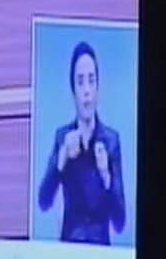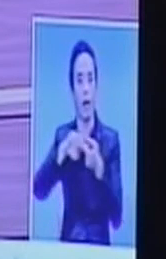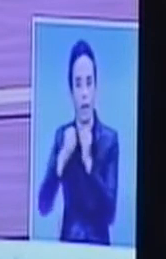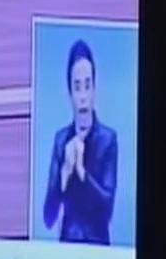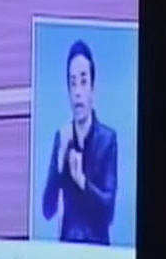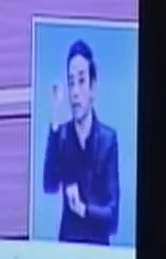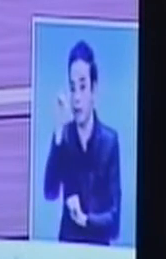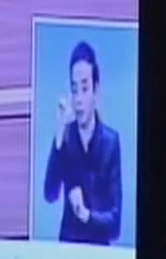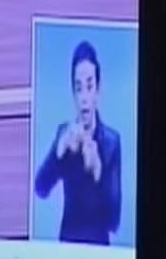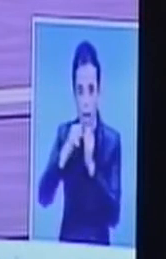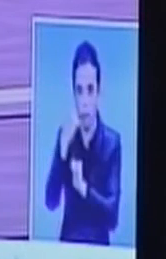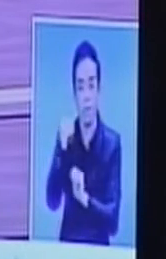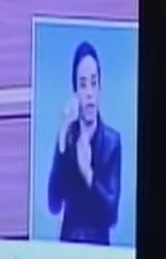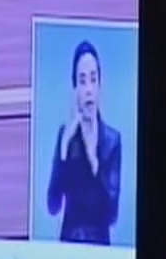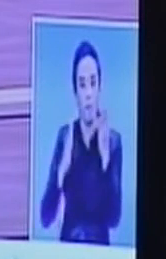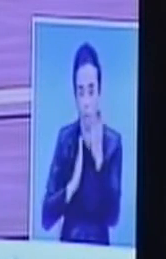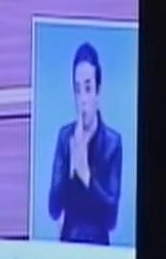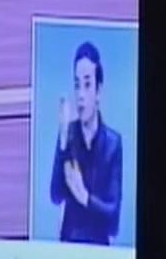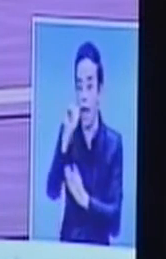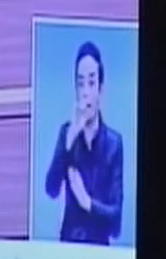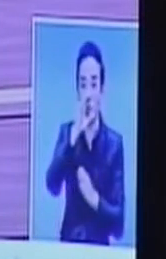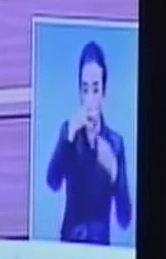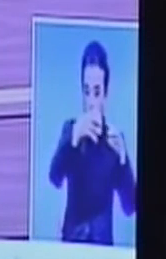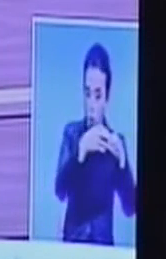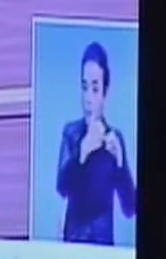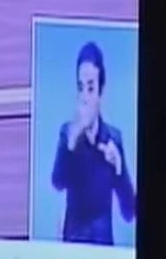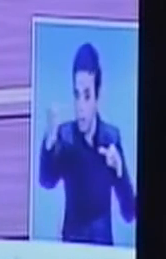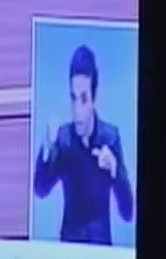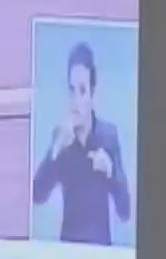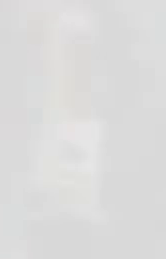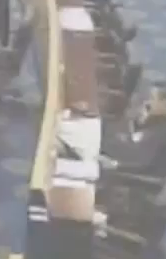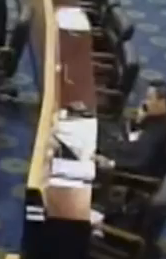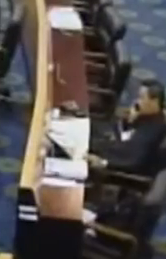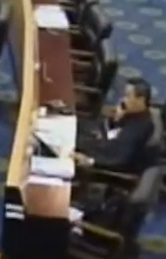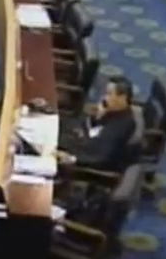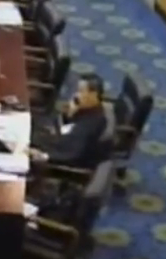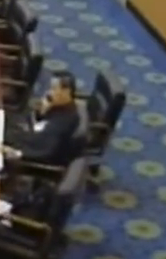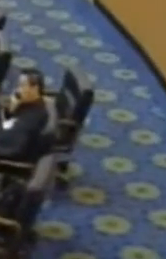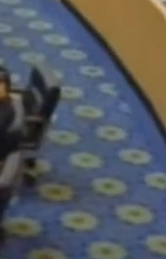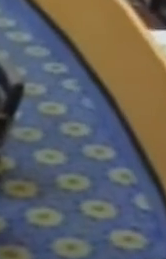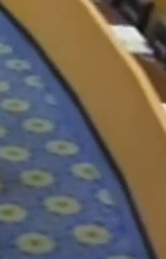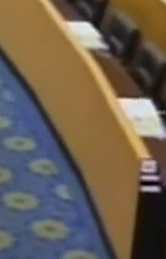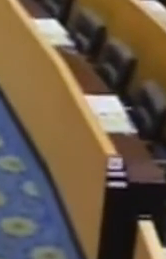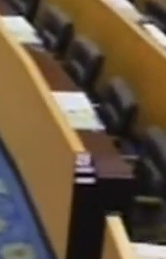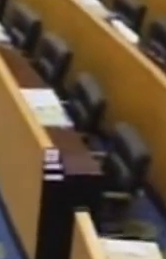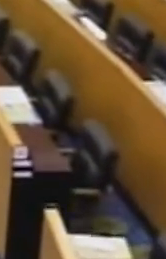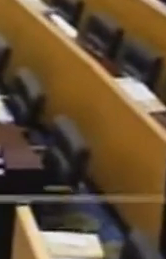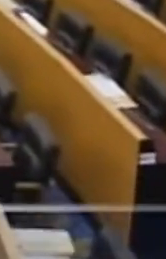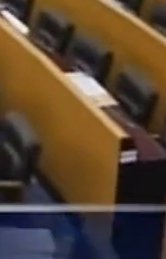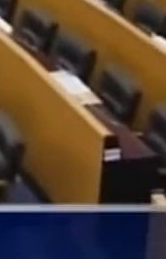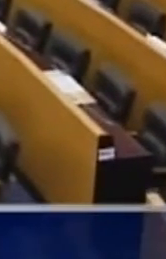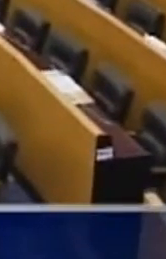พเพราะว่ากฎหมายอื่นๆหน่วยงานอื่นๆเขายังมีของเขาอยู่ ท้ายที่สุดที่ประชุมสนช.